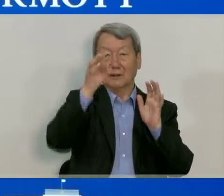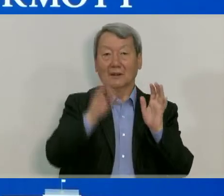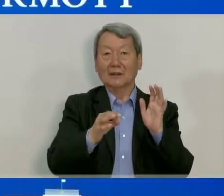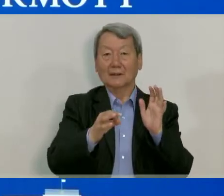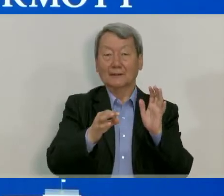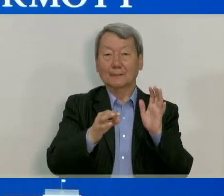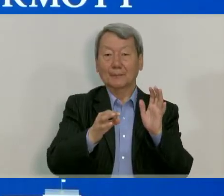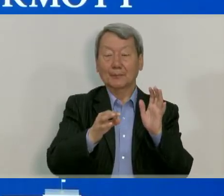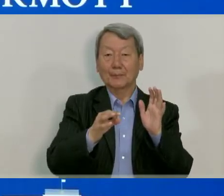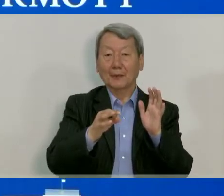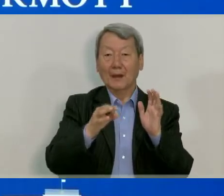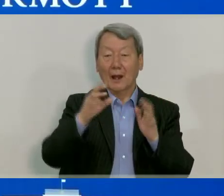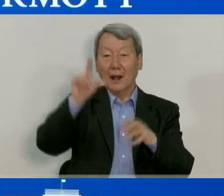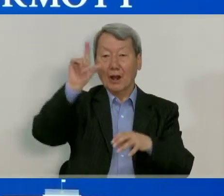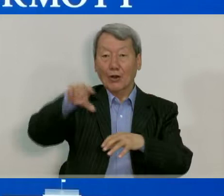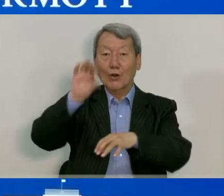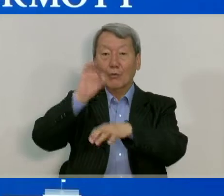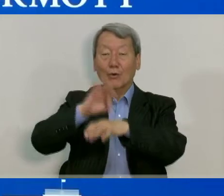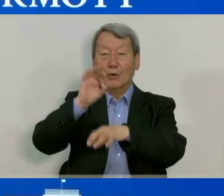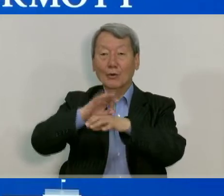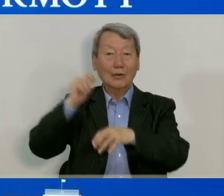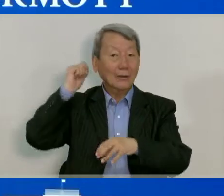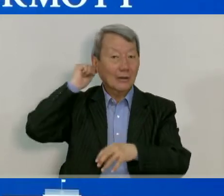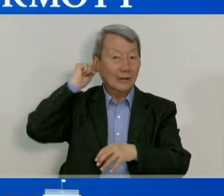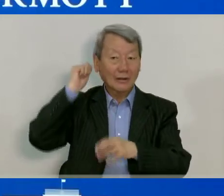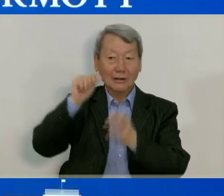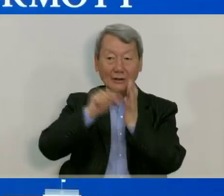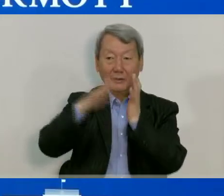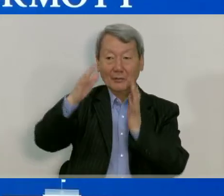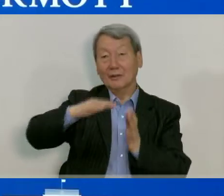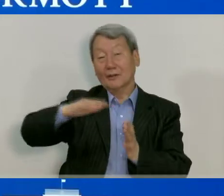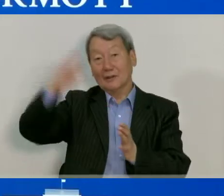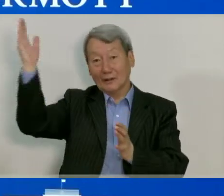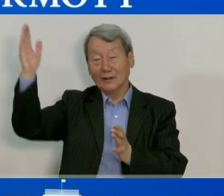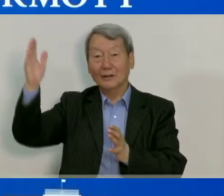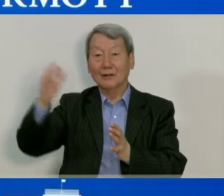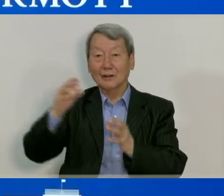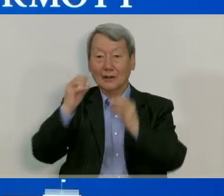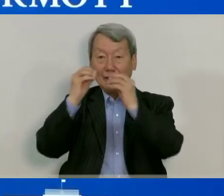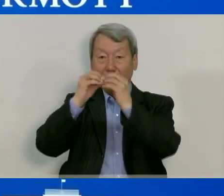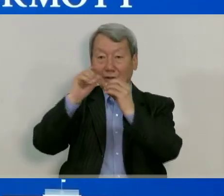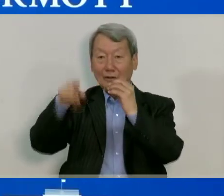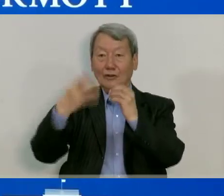29,3%. Доля заболевших в возрасте 65 лет и старше составляет